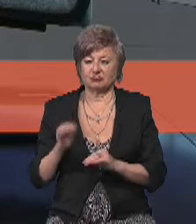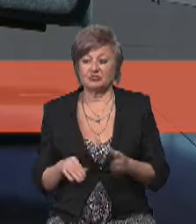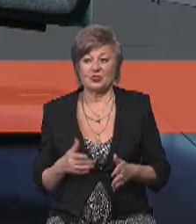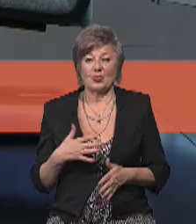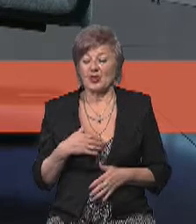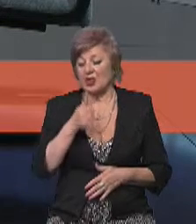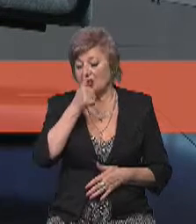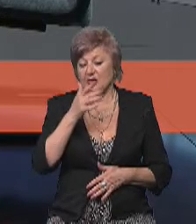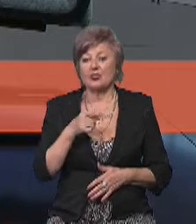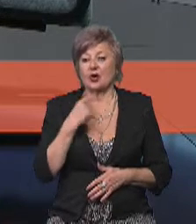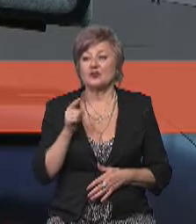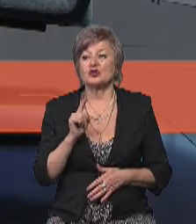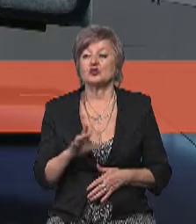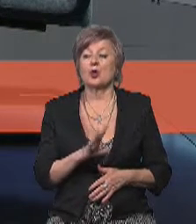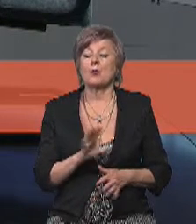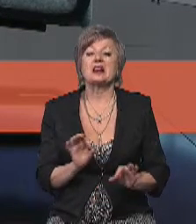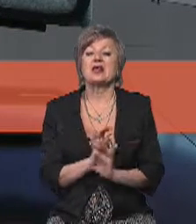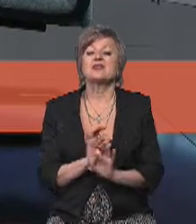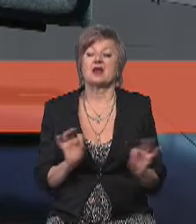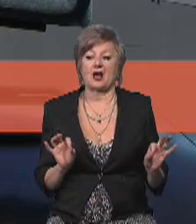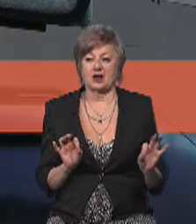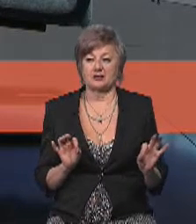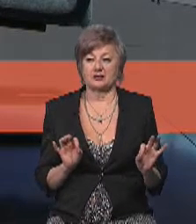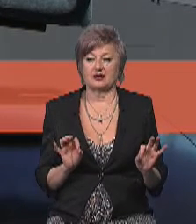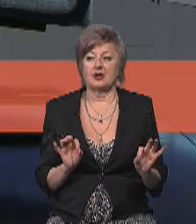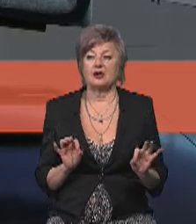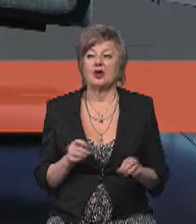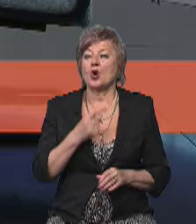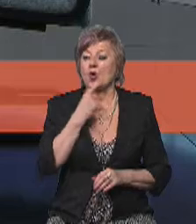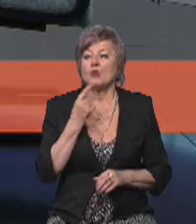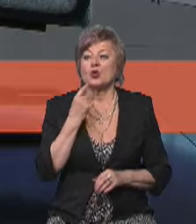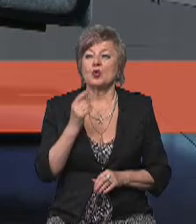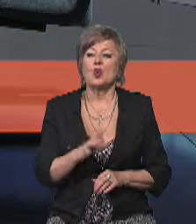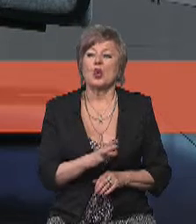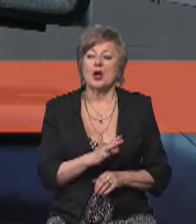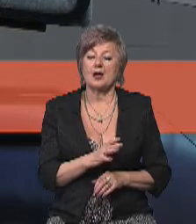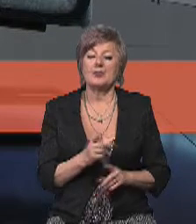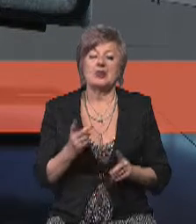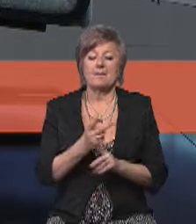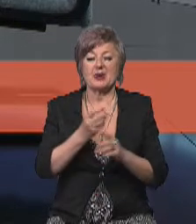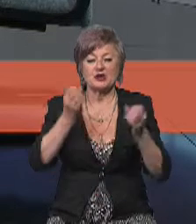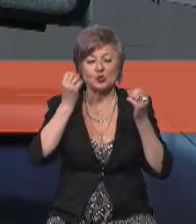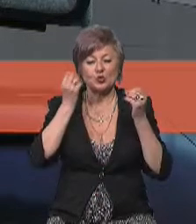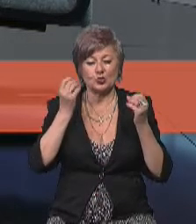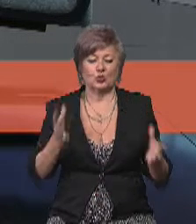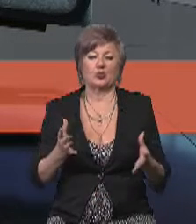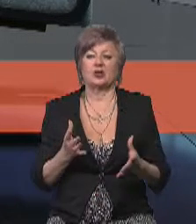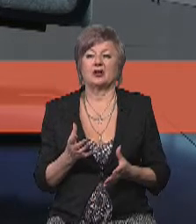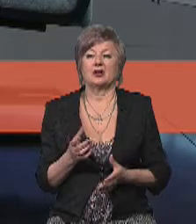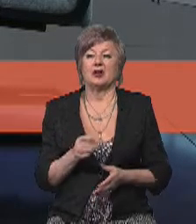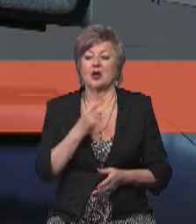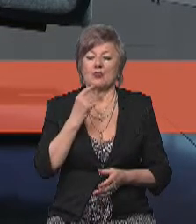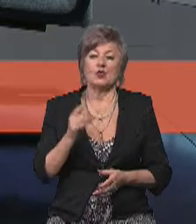не можу говорити, що вона була ідеальна, неоднородна. Багато було і безкультур'я, багато було